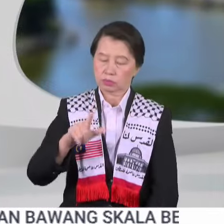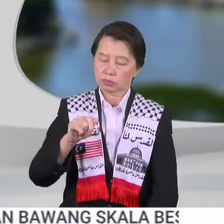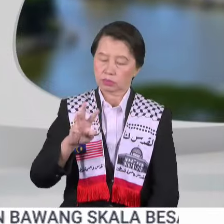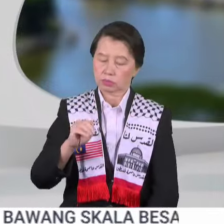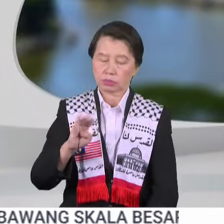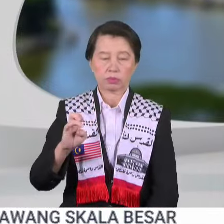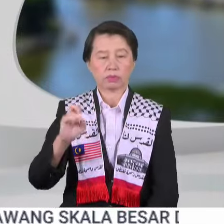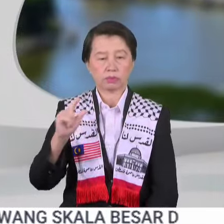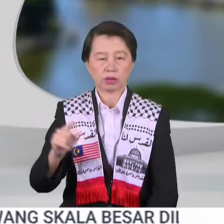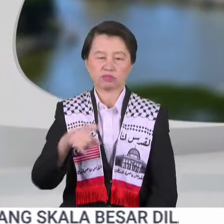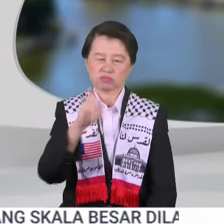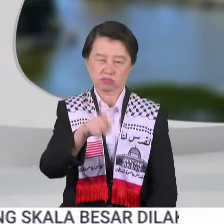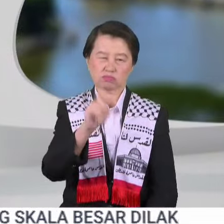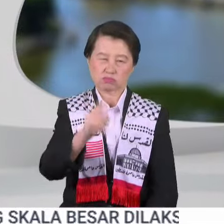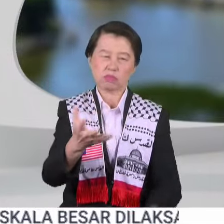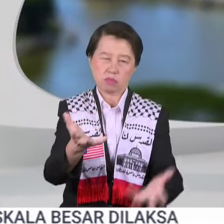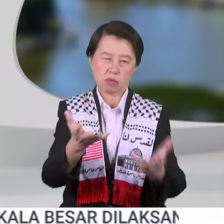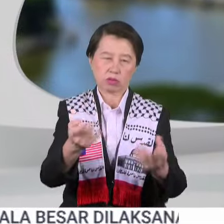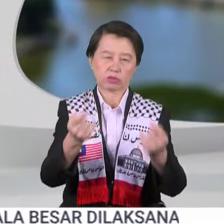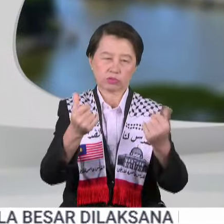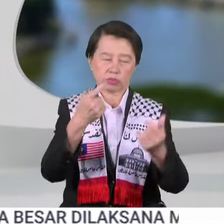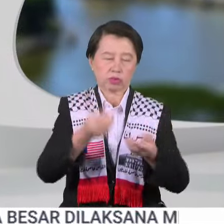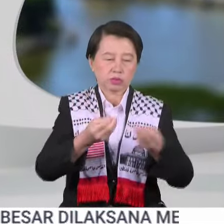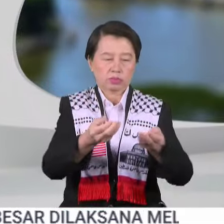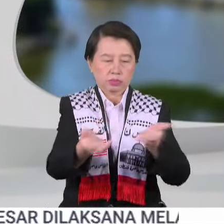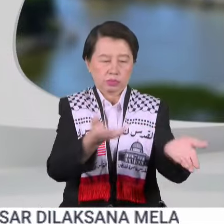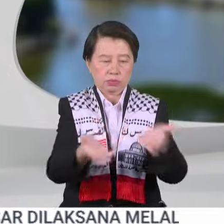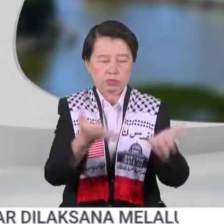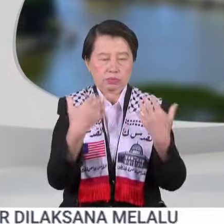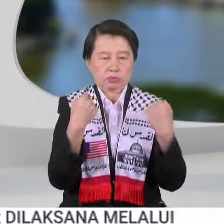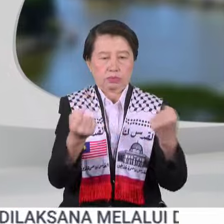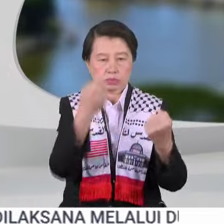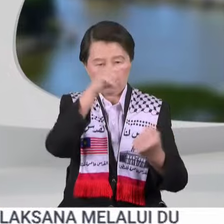berkataat diperlukan segera untuk memberi perkhidmatan